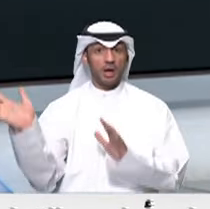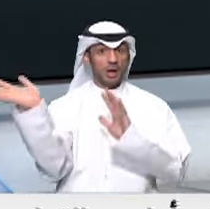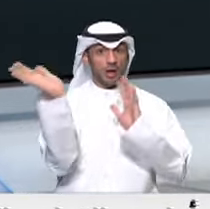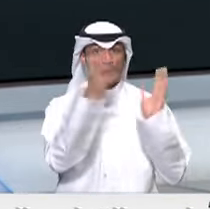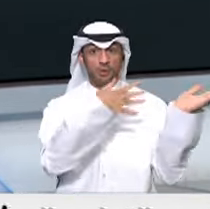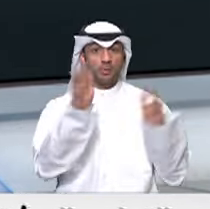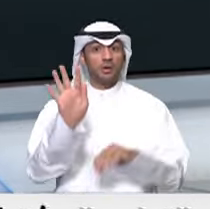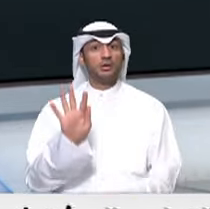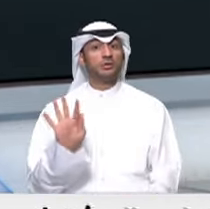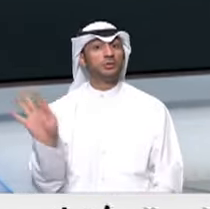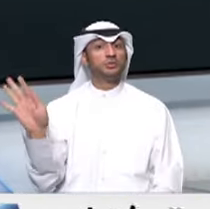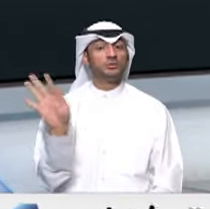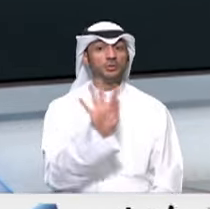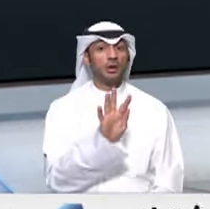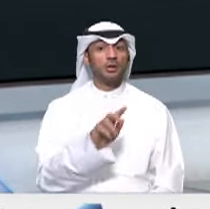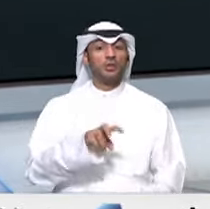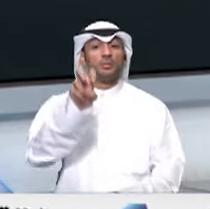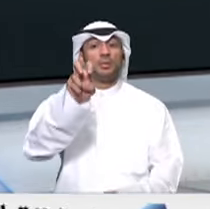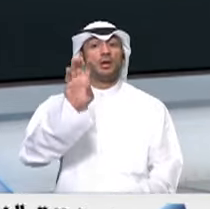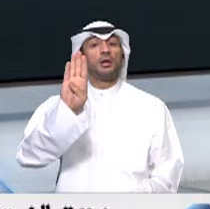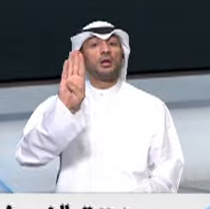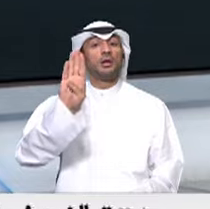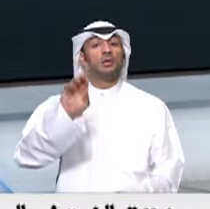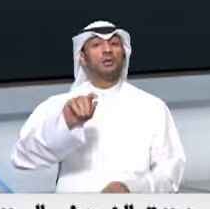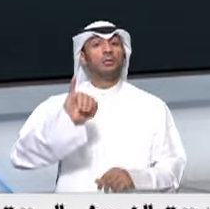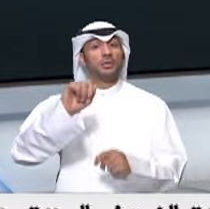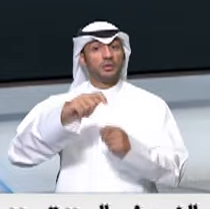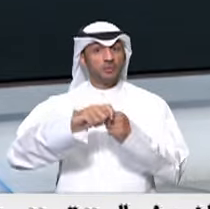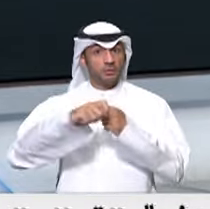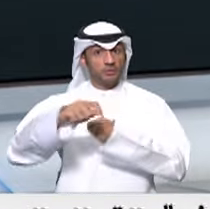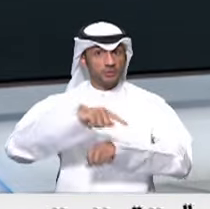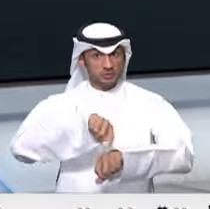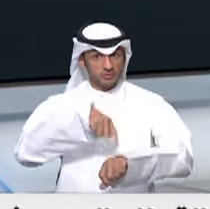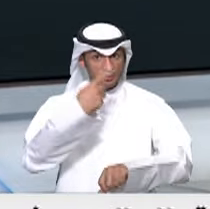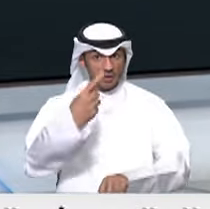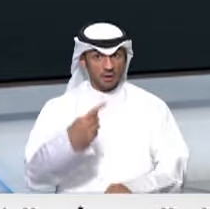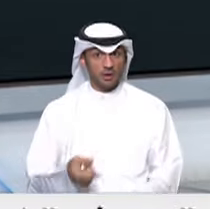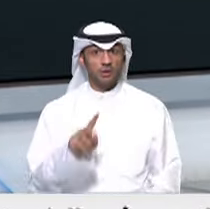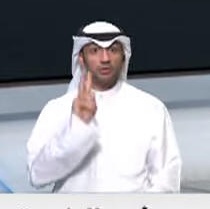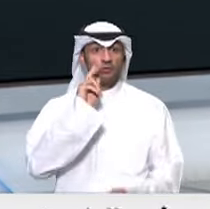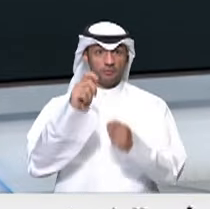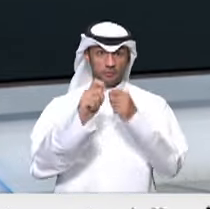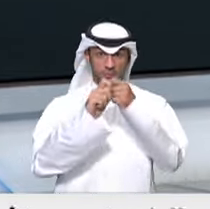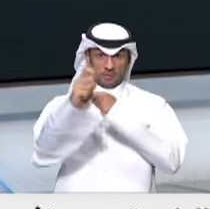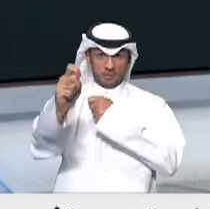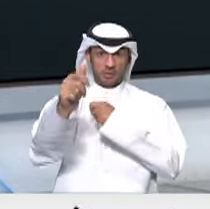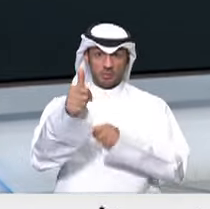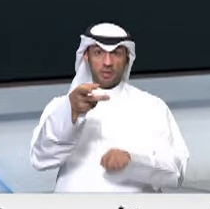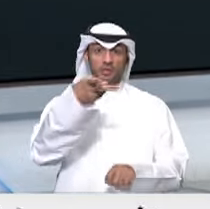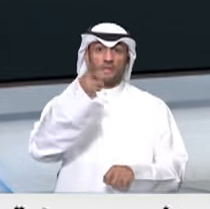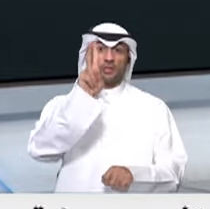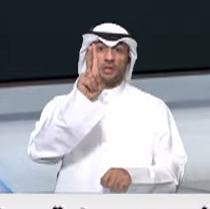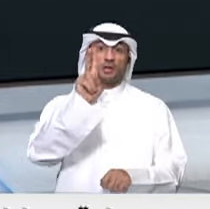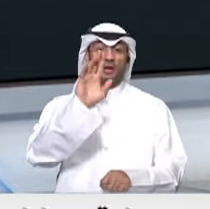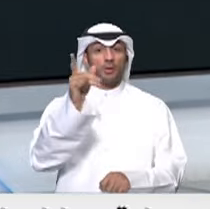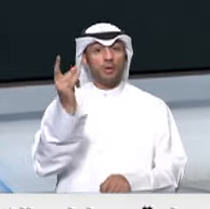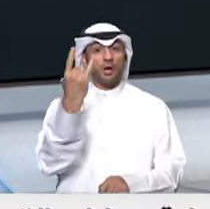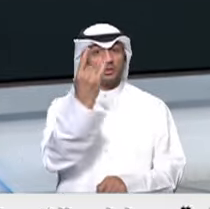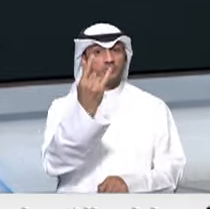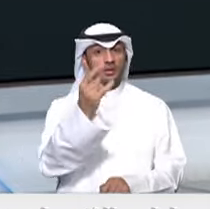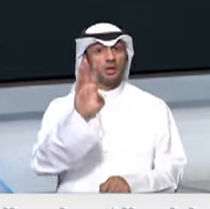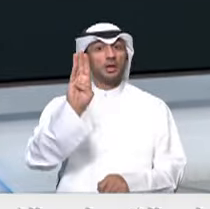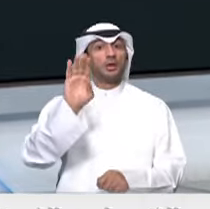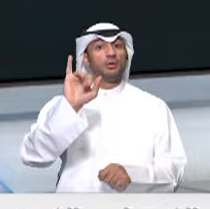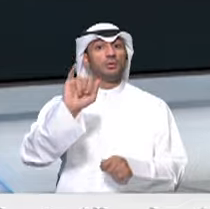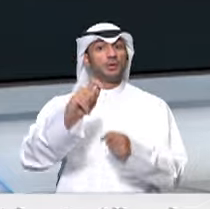الشرقية 8 كيلو متر في الساعة، الرياح الأفقية لا تزال جيدة تتجاوز 10 كيلو، ولكن متوقع أن تبدأ